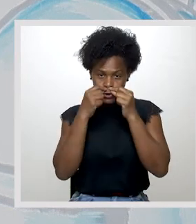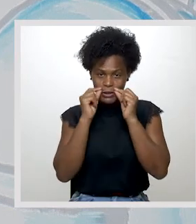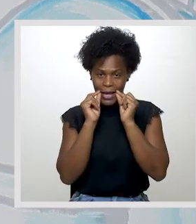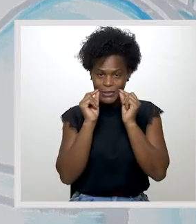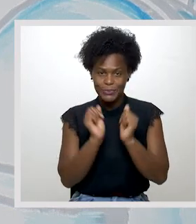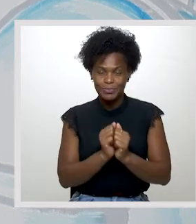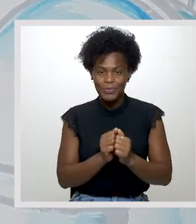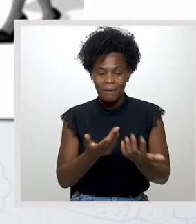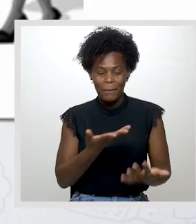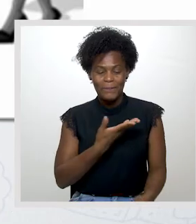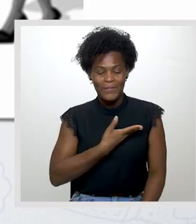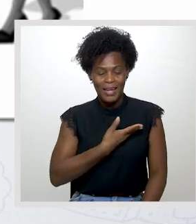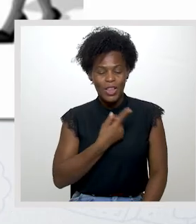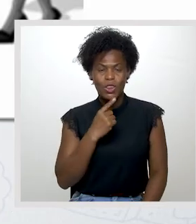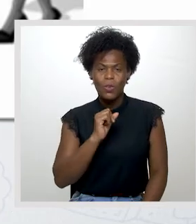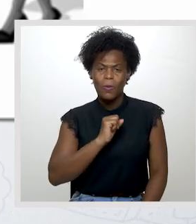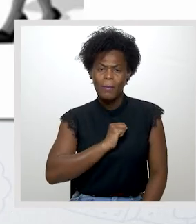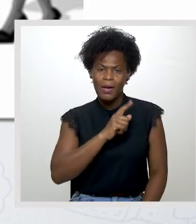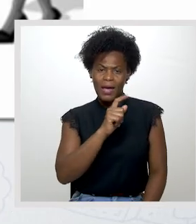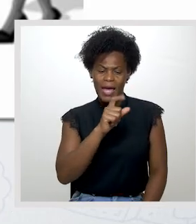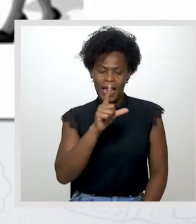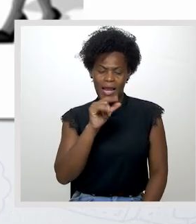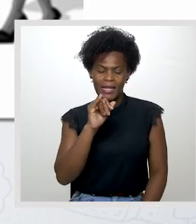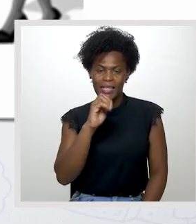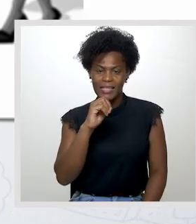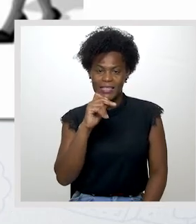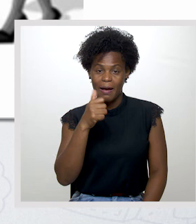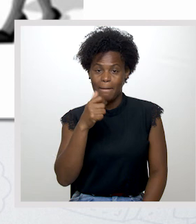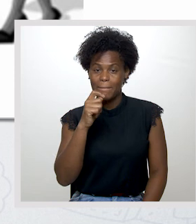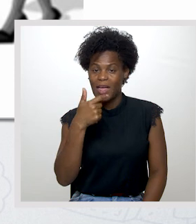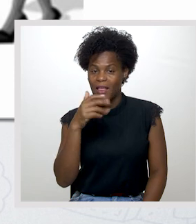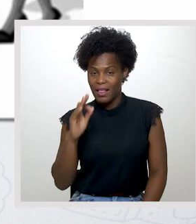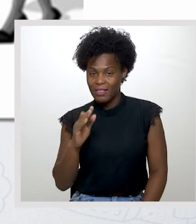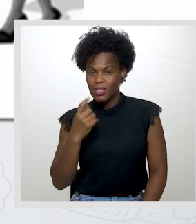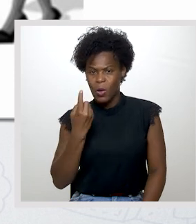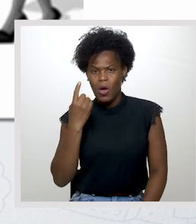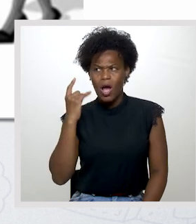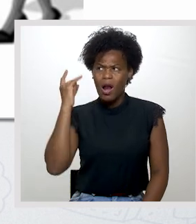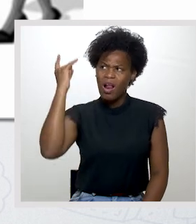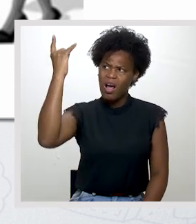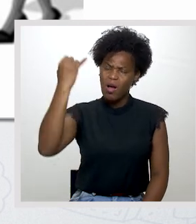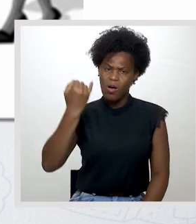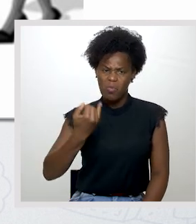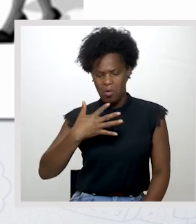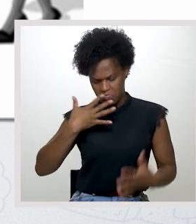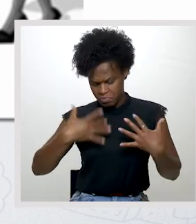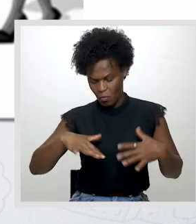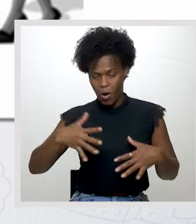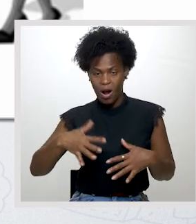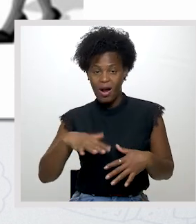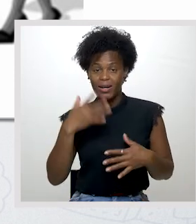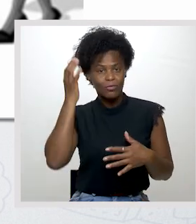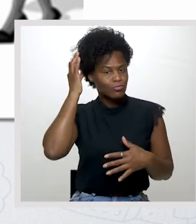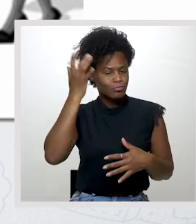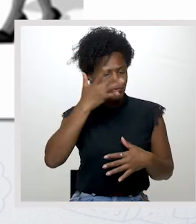Finalement, le D. Je m'appelle Elisabeth. Je suis grande et mince. J'ai des